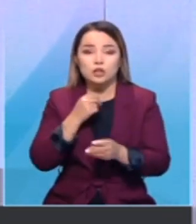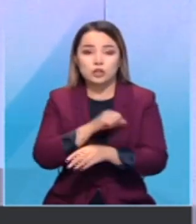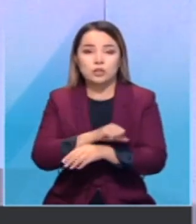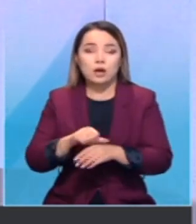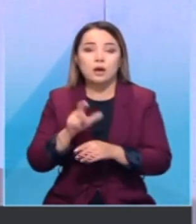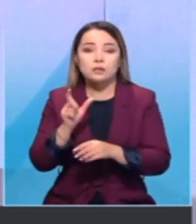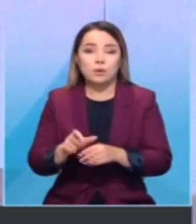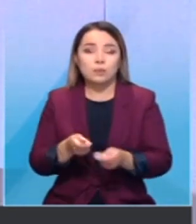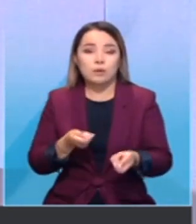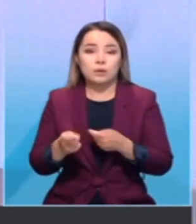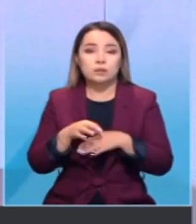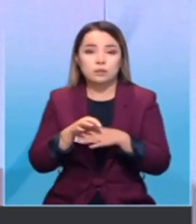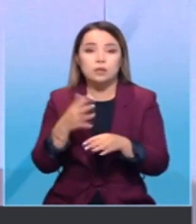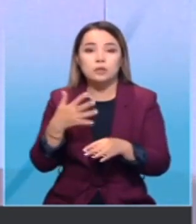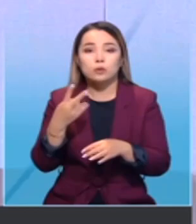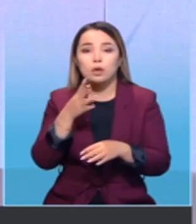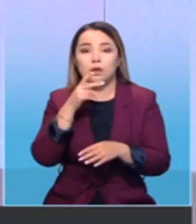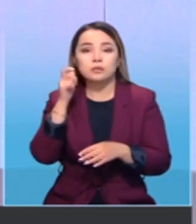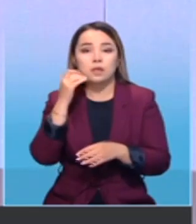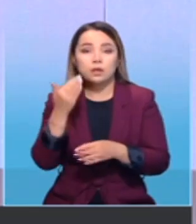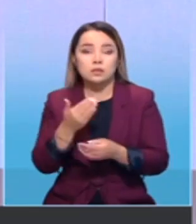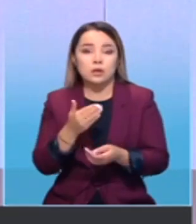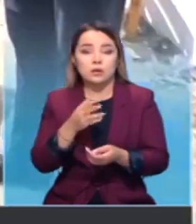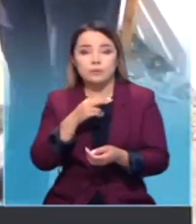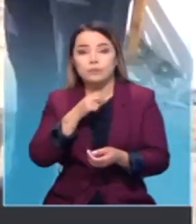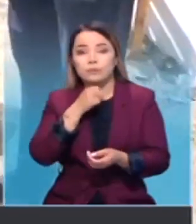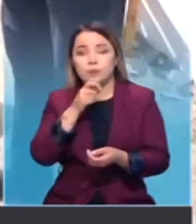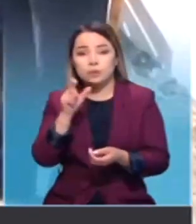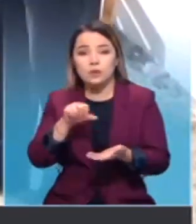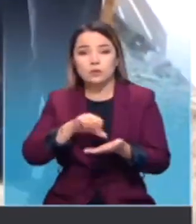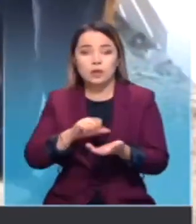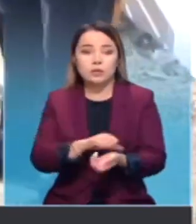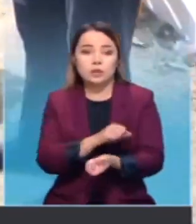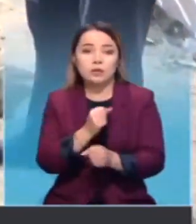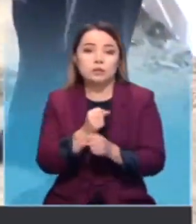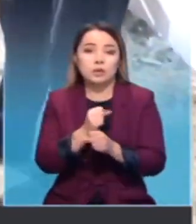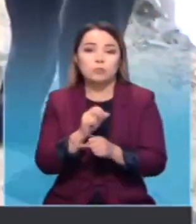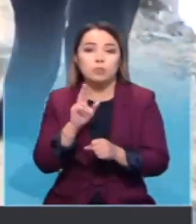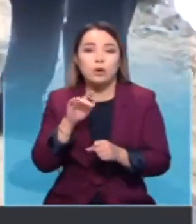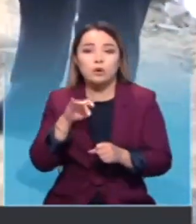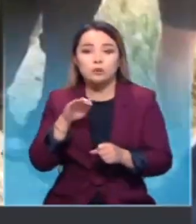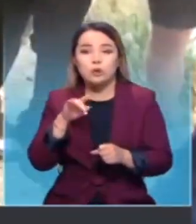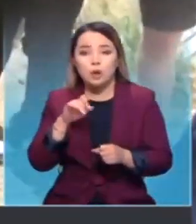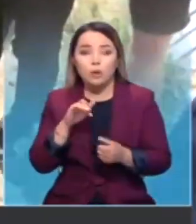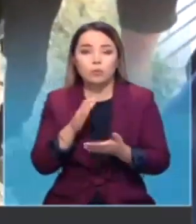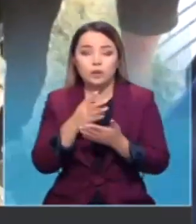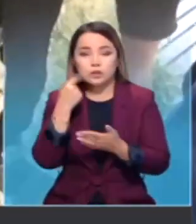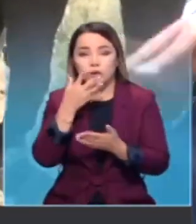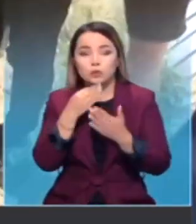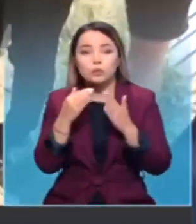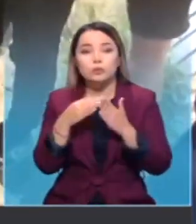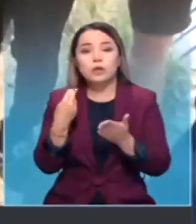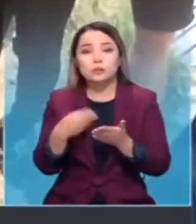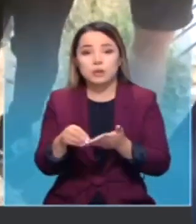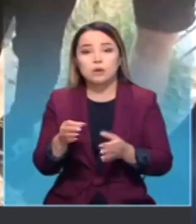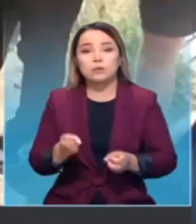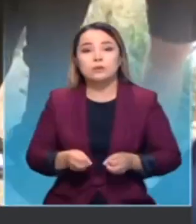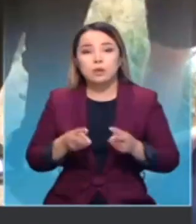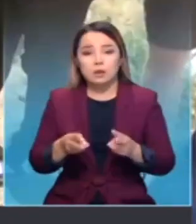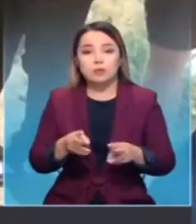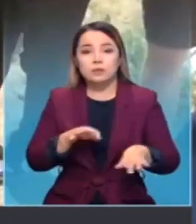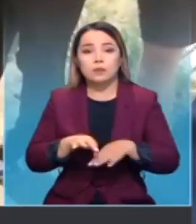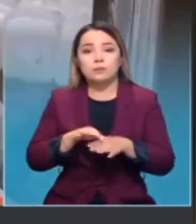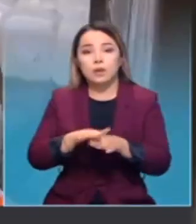басқарған. 52 жастағы күдікті есірткі жасау үшін Қарағанды облысы Бұқаржырау ауданында жеке үй сатып алған. Қылмыстық әрекеті